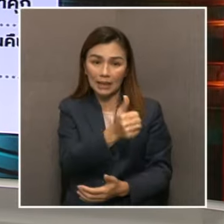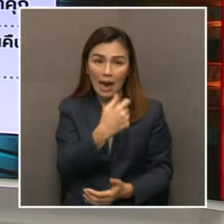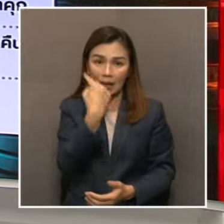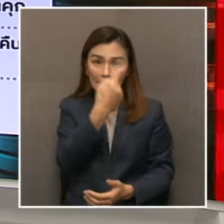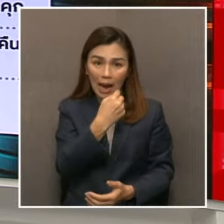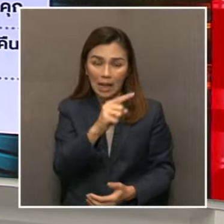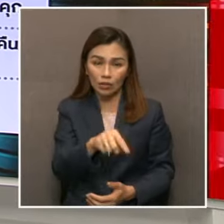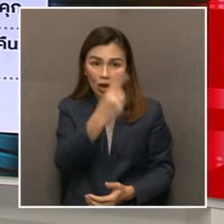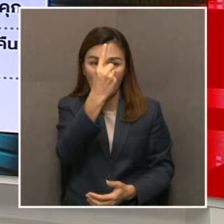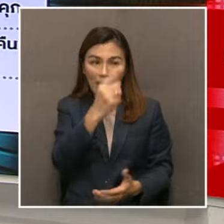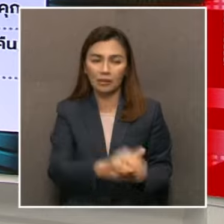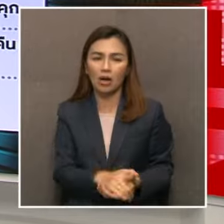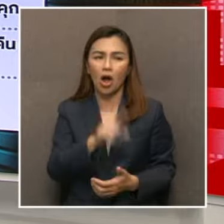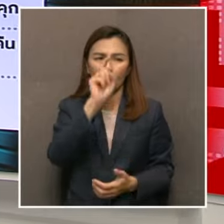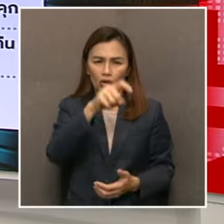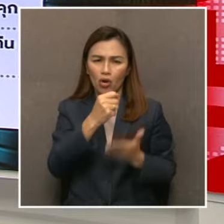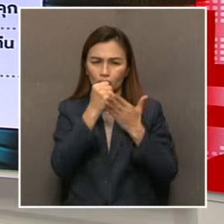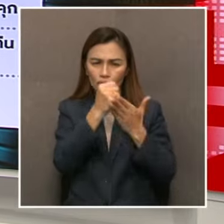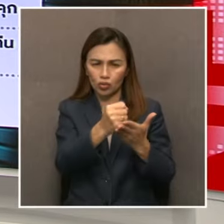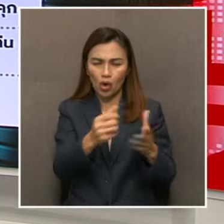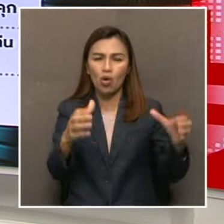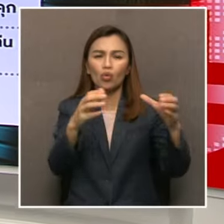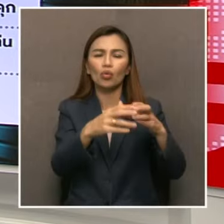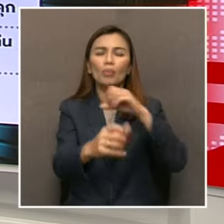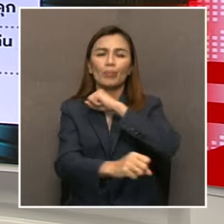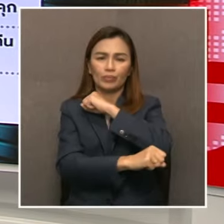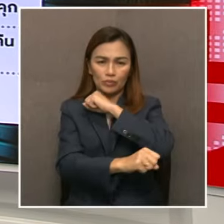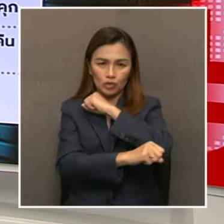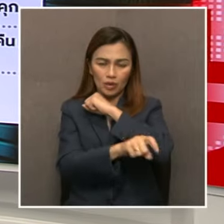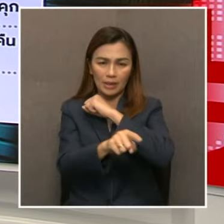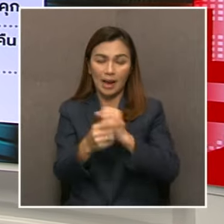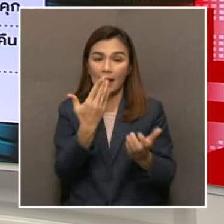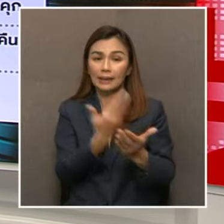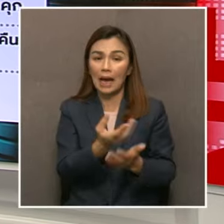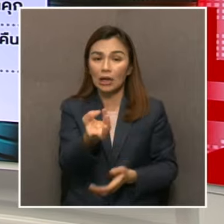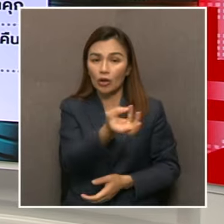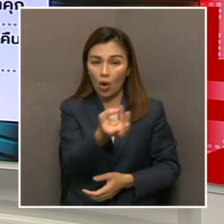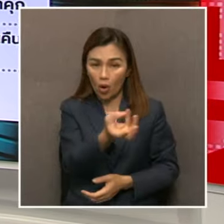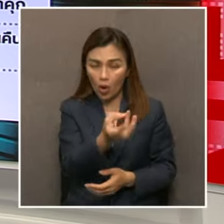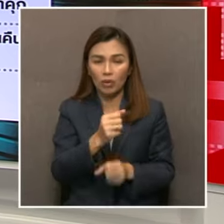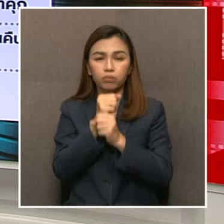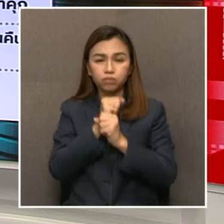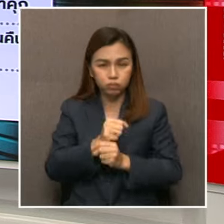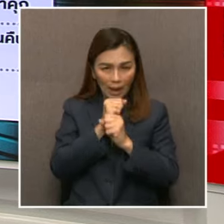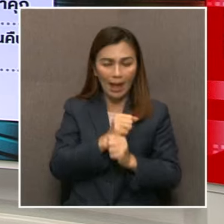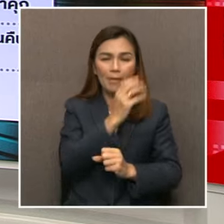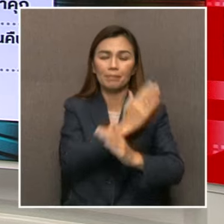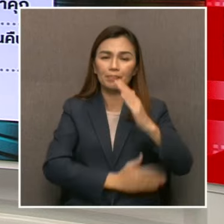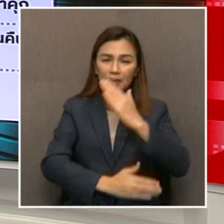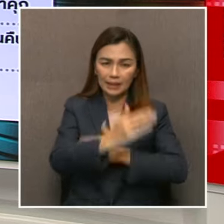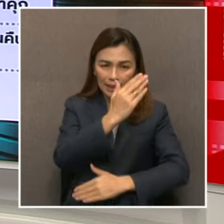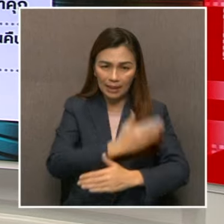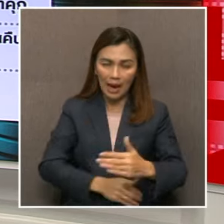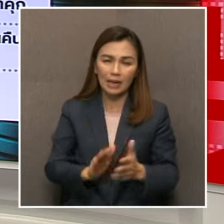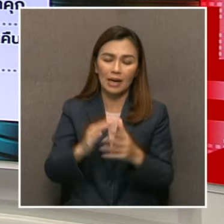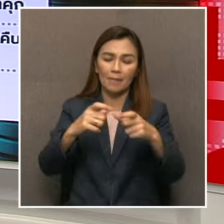แรกภาครัฐบอกแล้วว่าต้องช่วยกลุ่มนี้กลุ่มเปราะบางนั่นเองครับผู้มีรายได้น้อยผู้สูงอายุผู้พิการผู้ที่มีบัตรสวัส